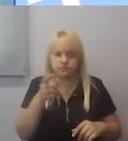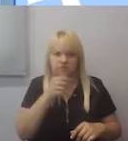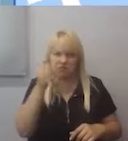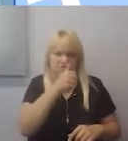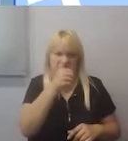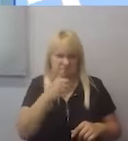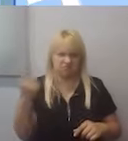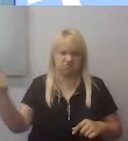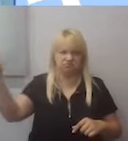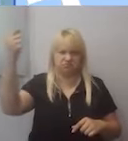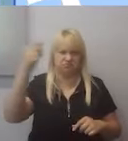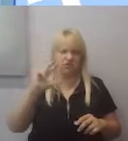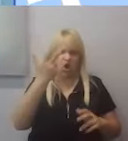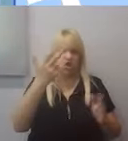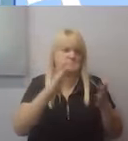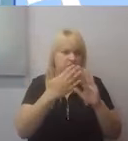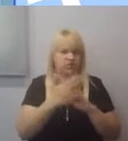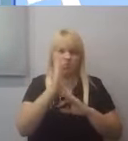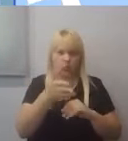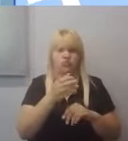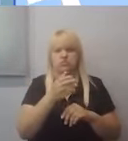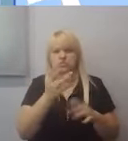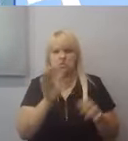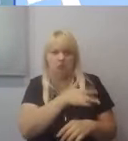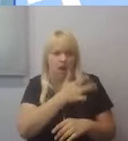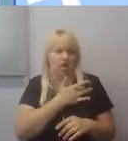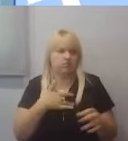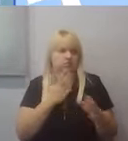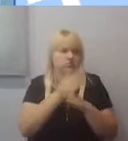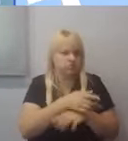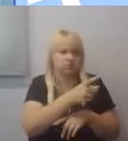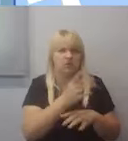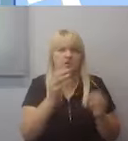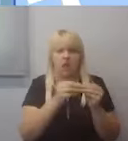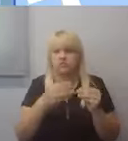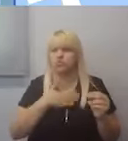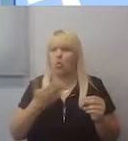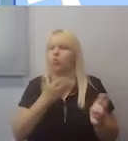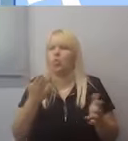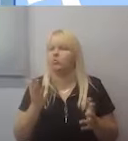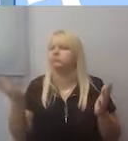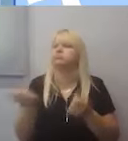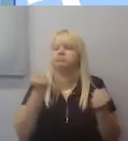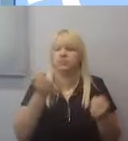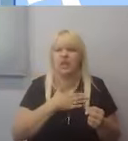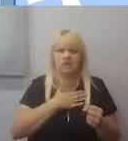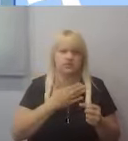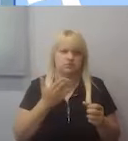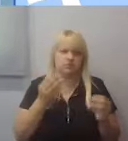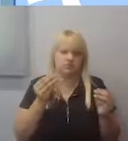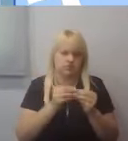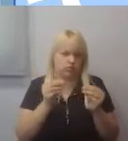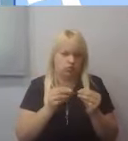trešā pilsēta nodrošinās tos pakalpojumus ka viņiem ir piemēram cilvēkiem ir 10 suņi un kurš viņu paņems nu ļoti daudz cilvēki ir sasieti ar to